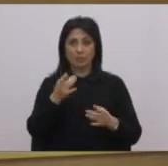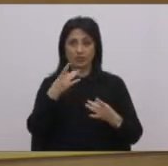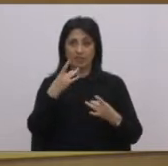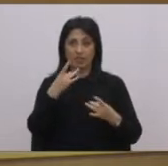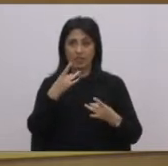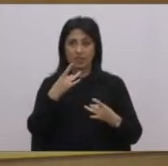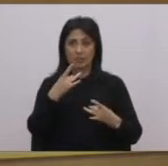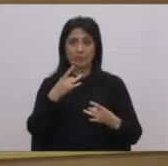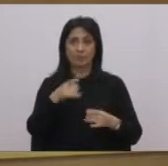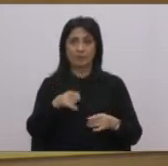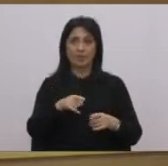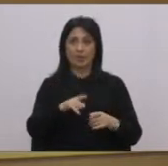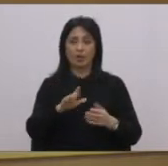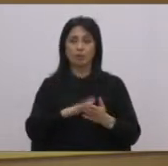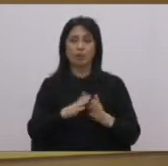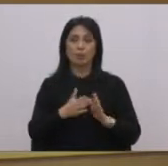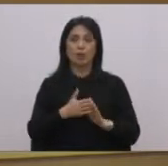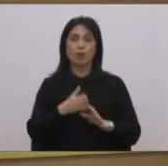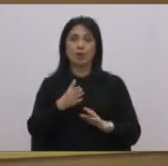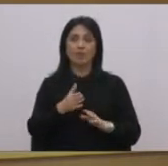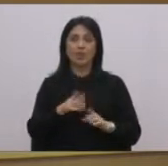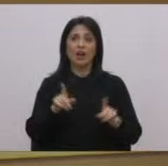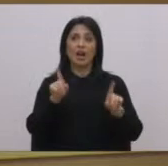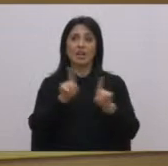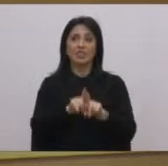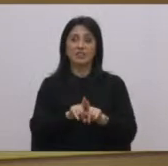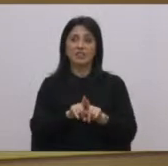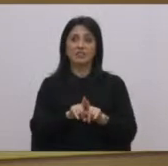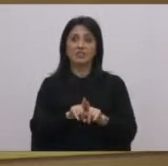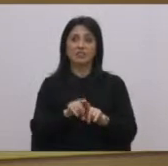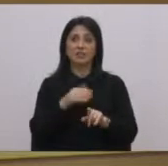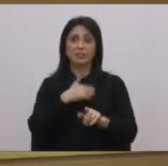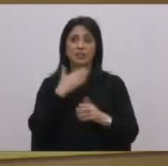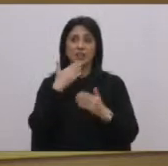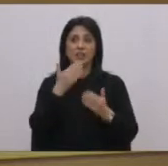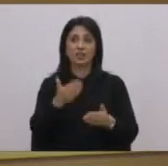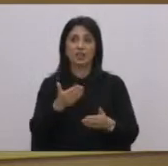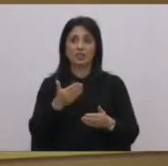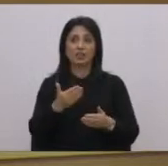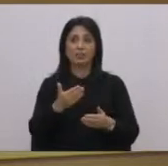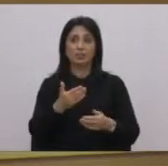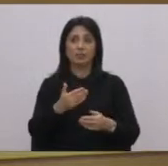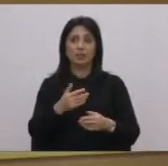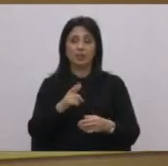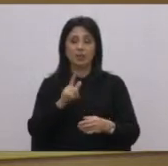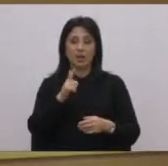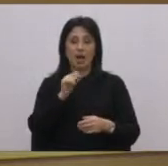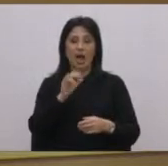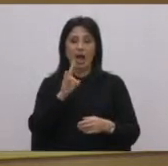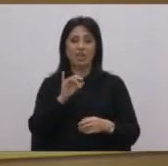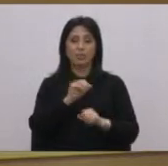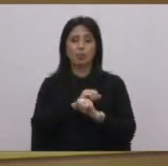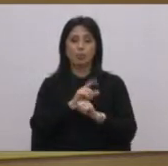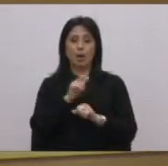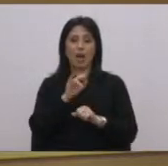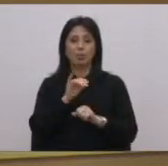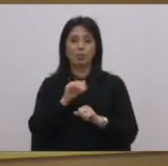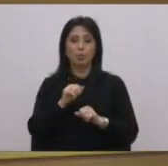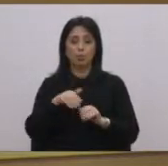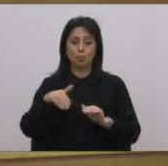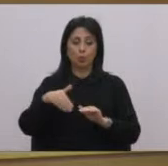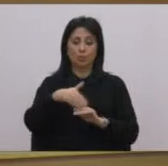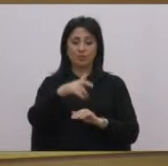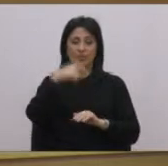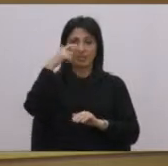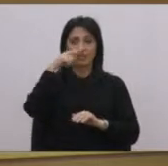გვითხრათ, აქ რა მდგომარეობა გვაქვს. ასევე მინდა ხოც განმუხურში იმ სანაპირო ზოლთან დაკავშირებით, რომელიც